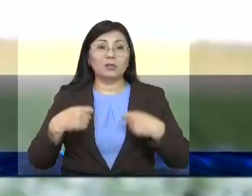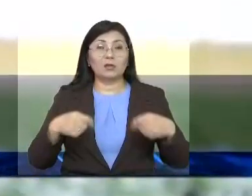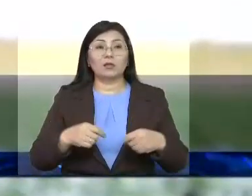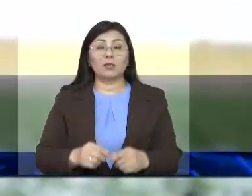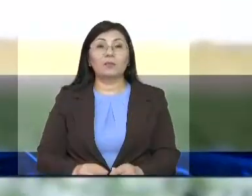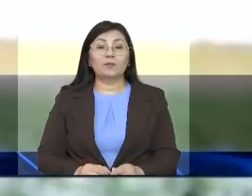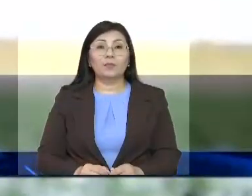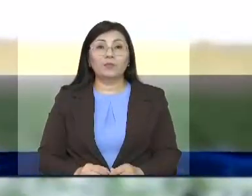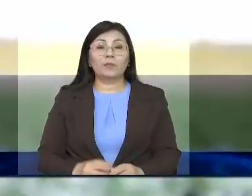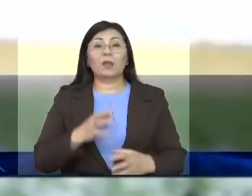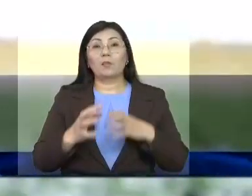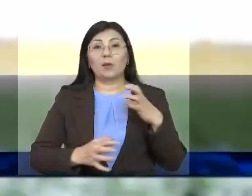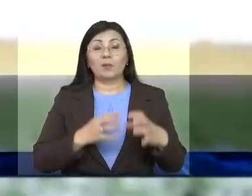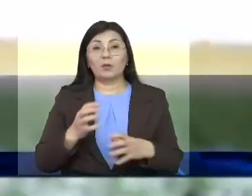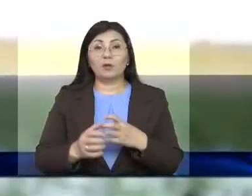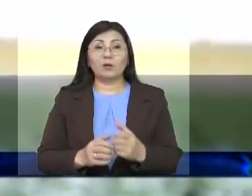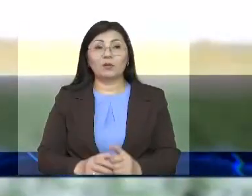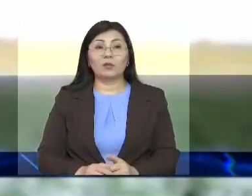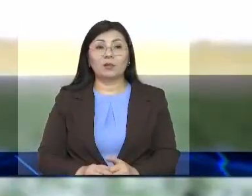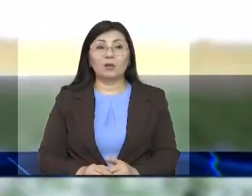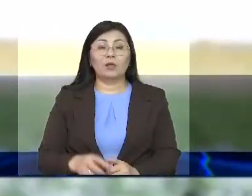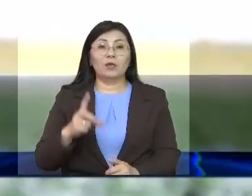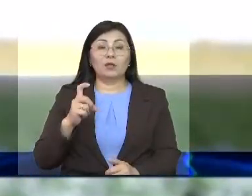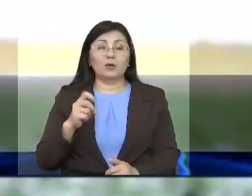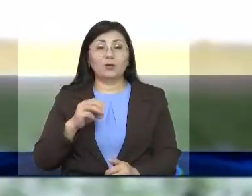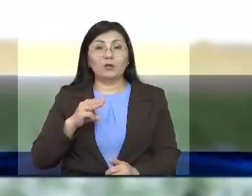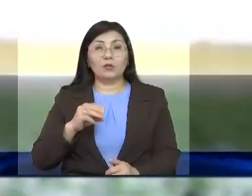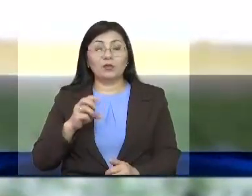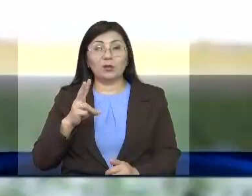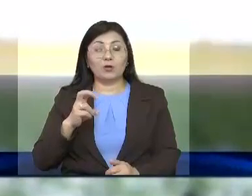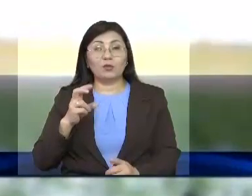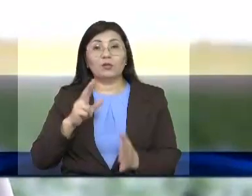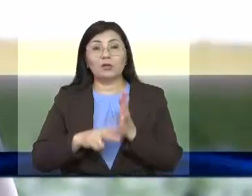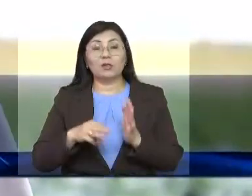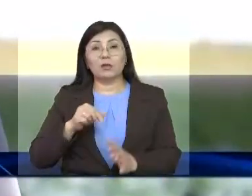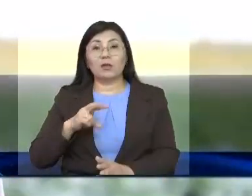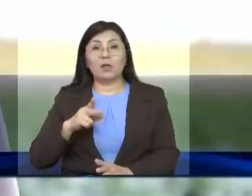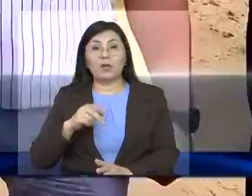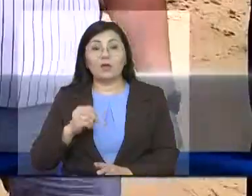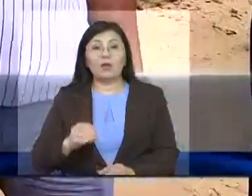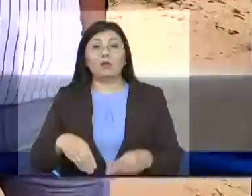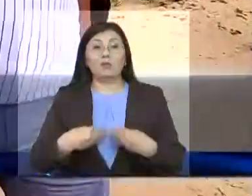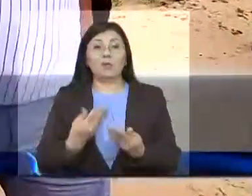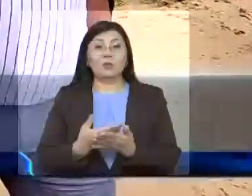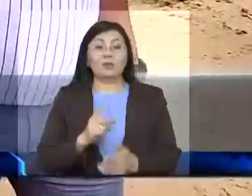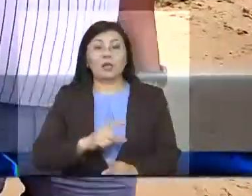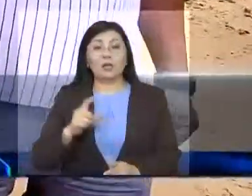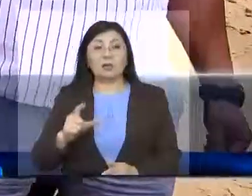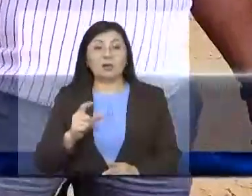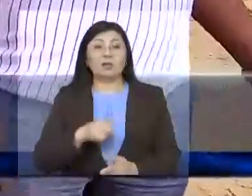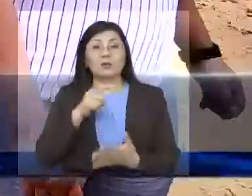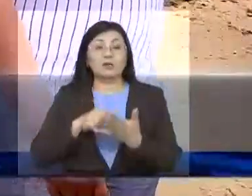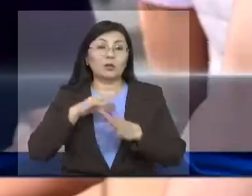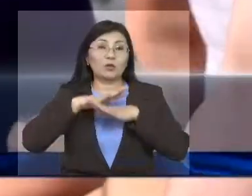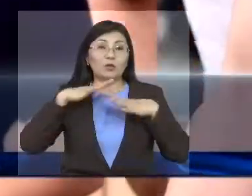Помидорлар 300 теңгеден болса 300 теңгеден 280-ден төменде қойып халыққа береміз. Халық тарапынан қойылар сауал